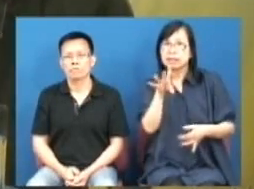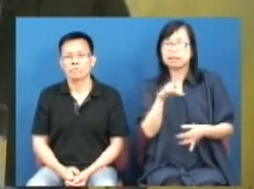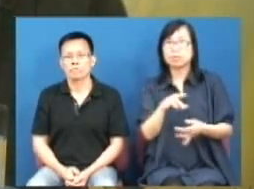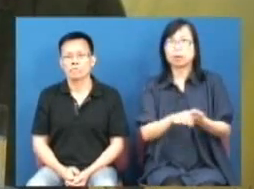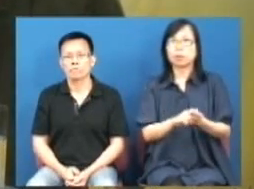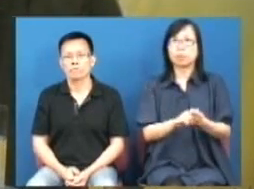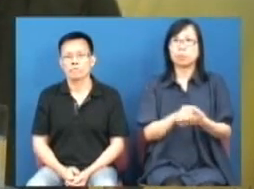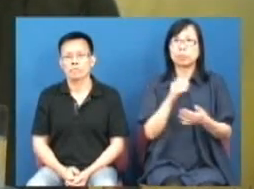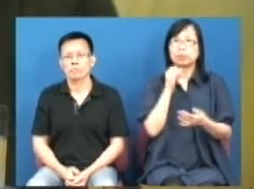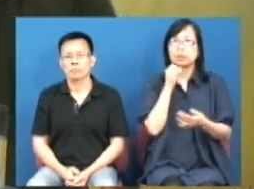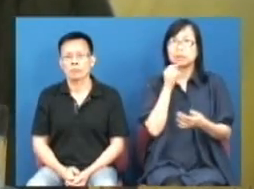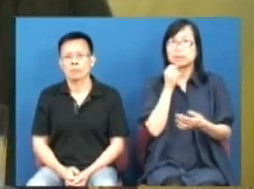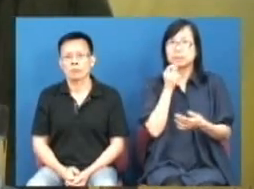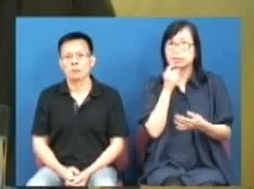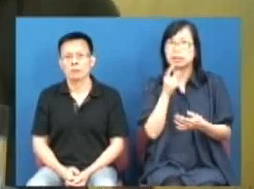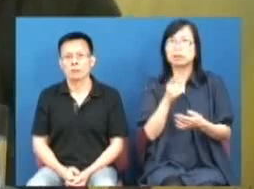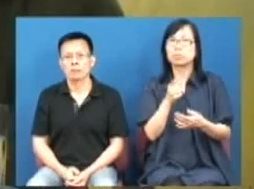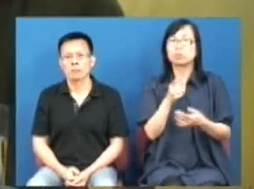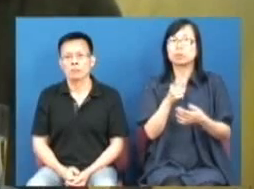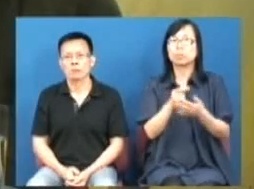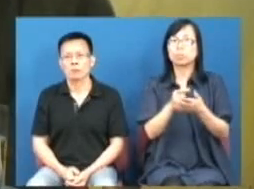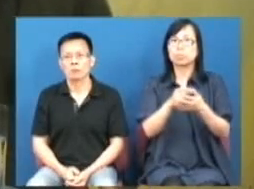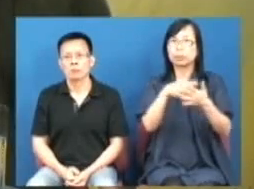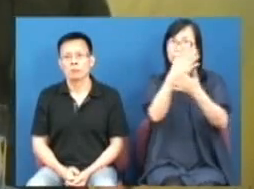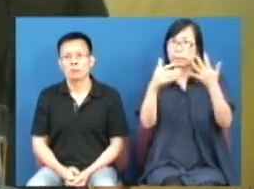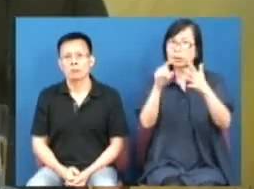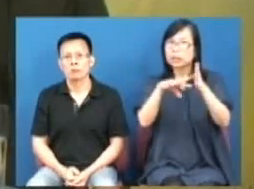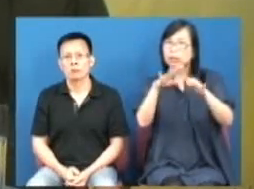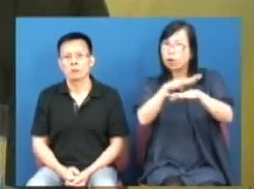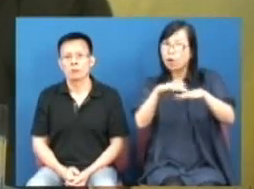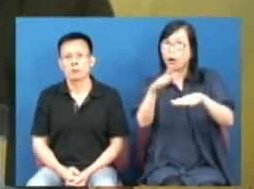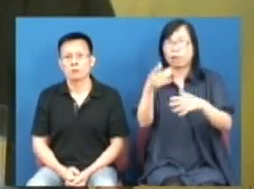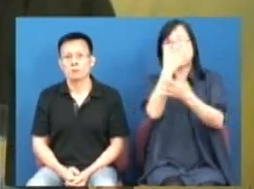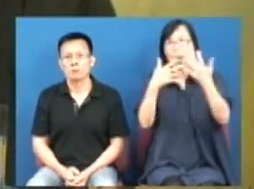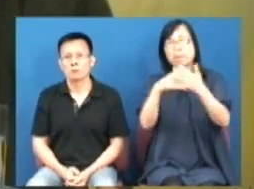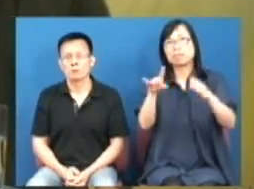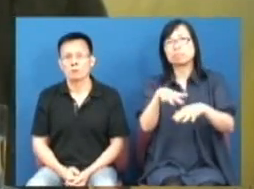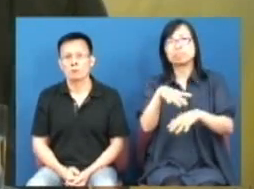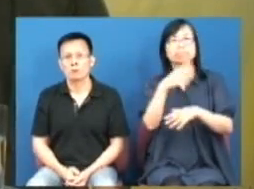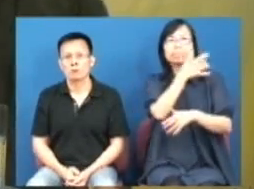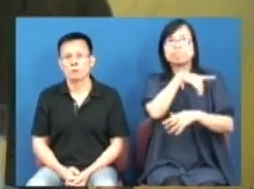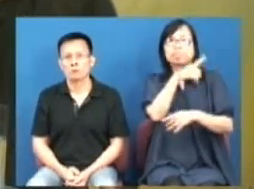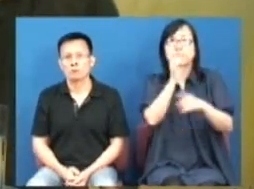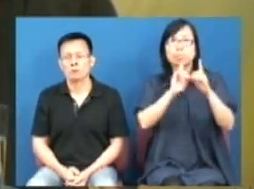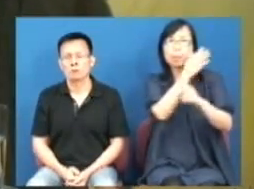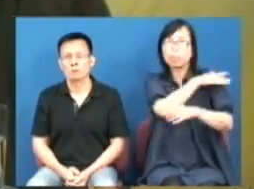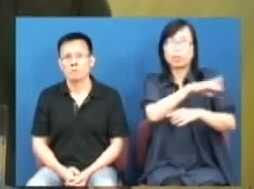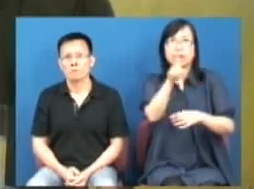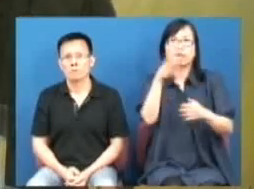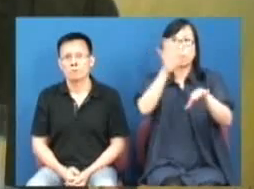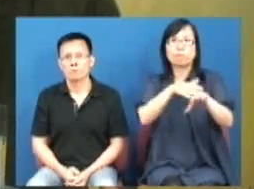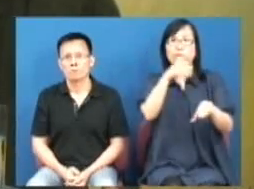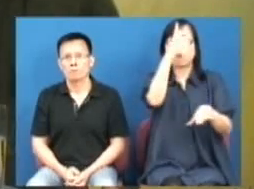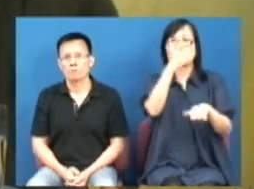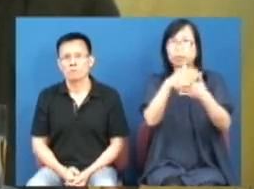字喎？即係互聯網咧係嗰個即係。電台同埋電視台啫喎，即係我作為一個網民啦，你唔理你網台好咩都好啦，我擺一條片上網或者擺一